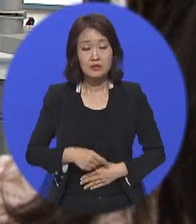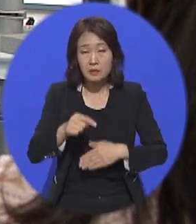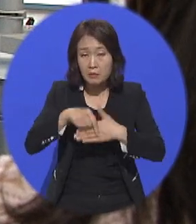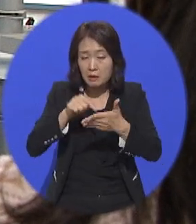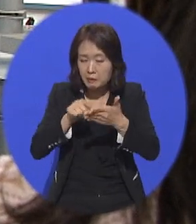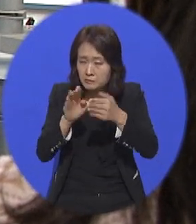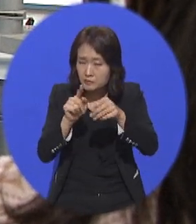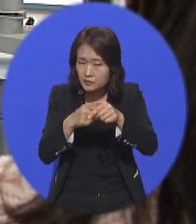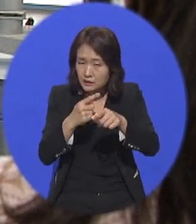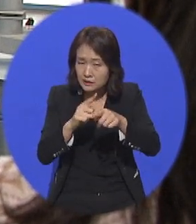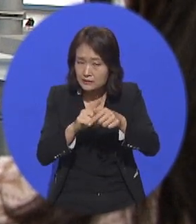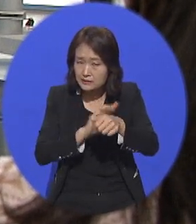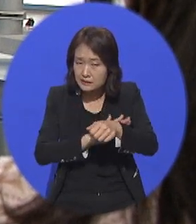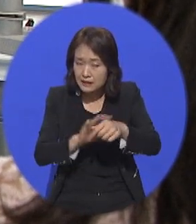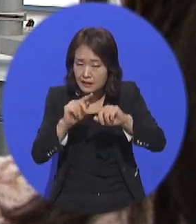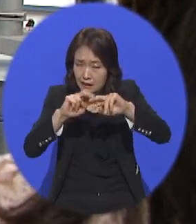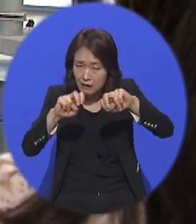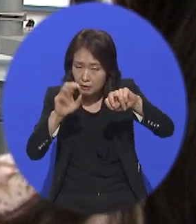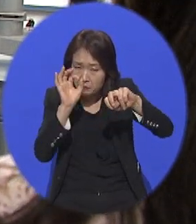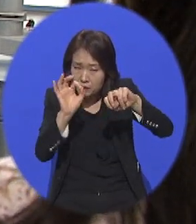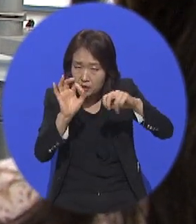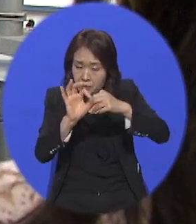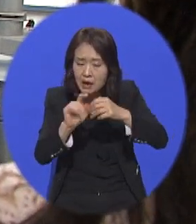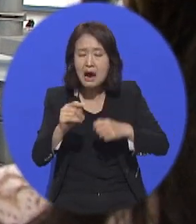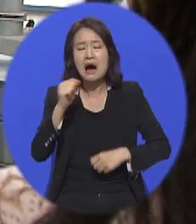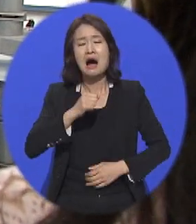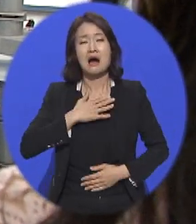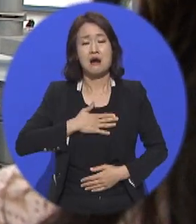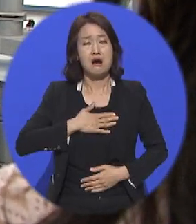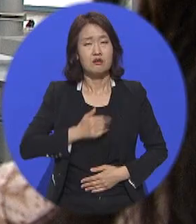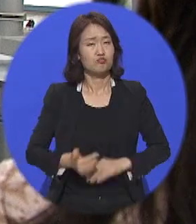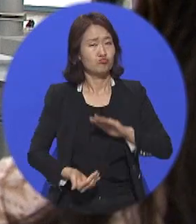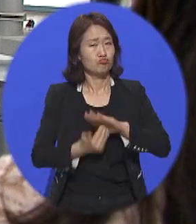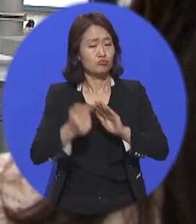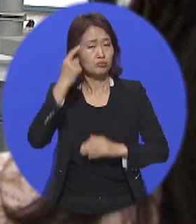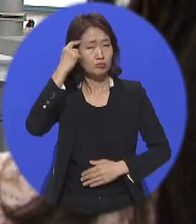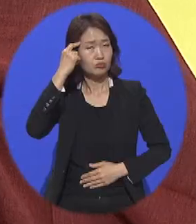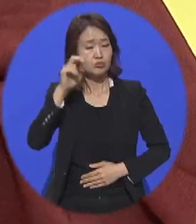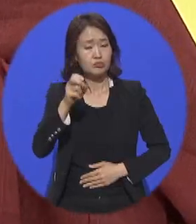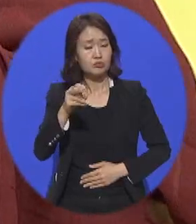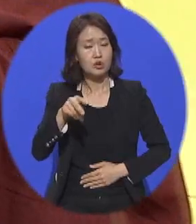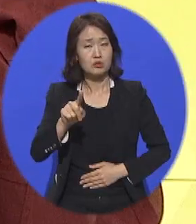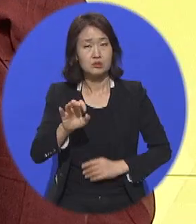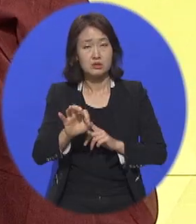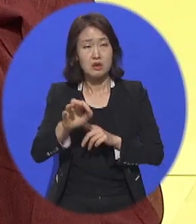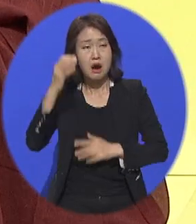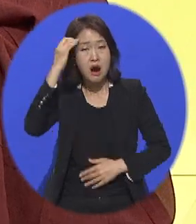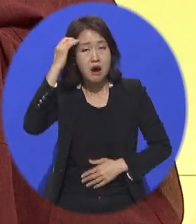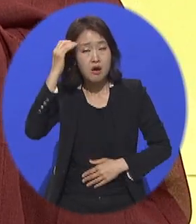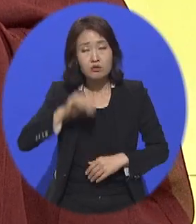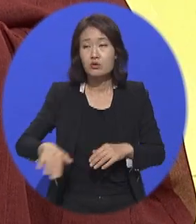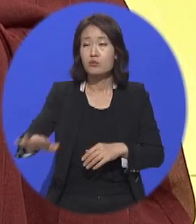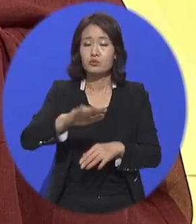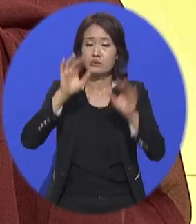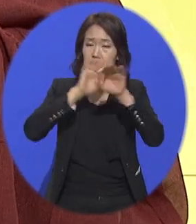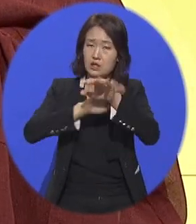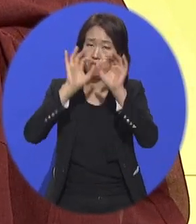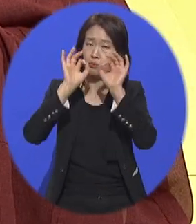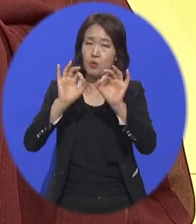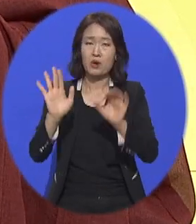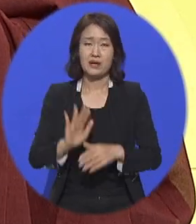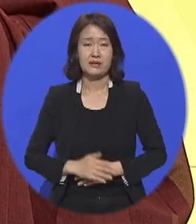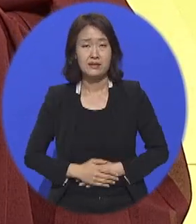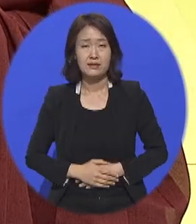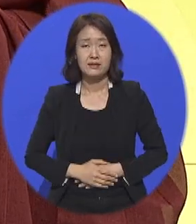바라보면은 바로 이것은 최고의 명상입니다. 내가 이제 왜 고통스러운가? 이 고통을 보지를 않습니다. 여러분들은. 이게 마음